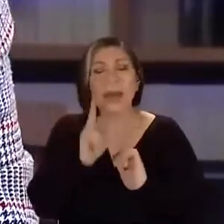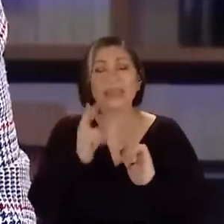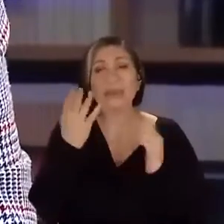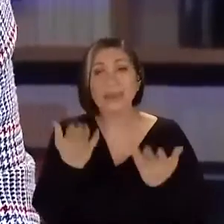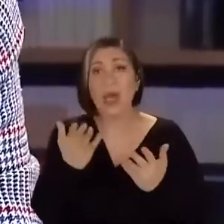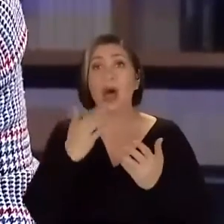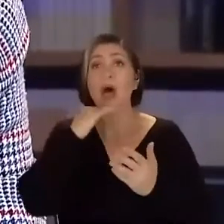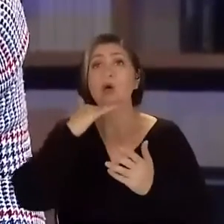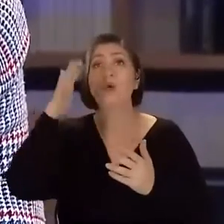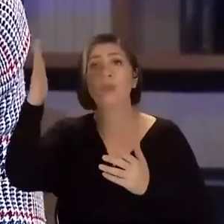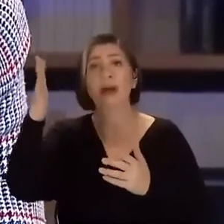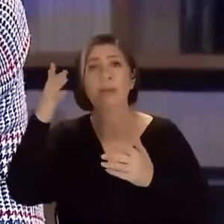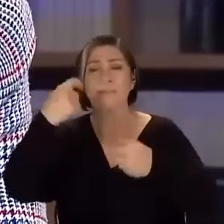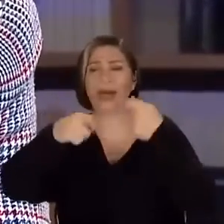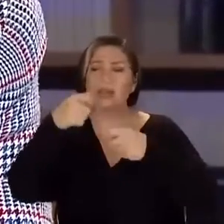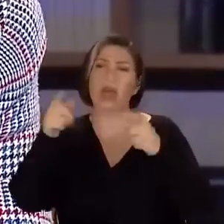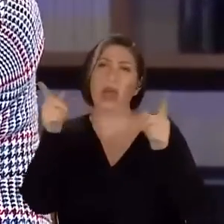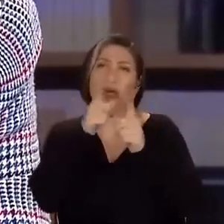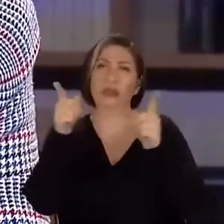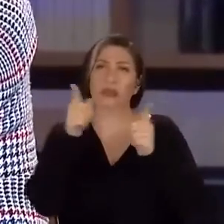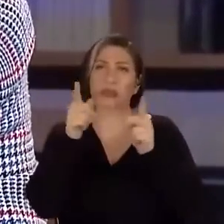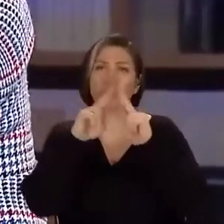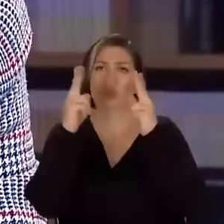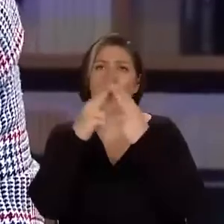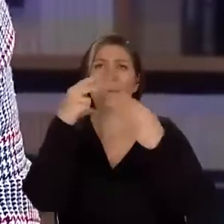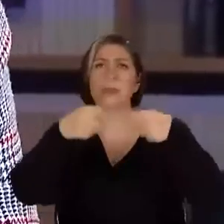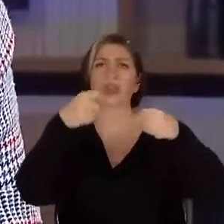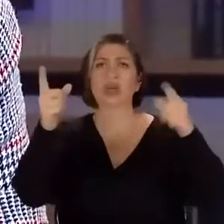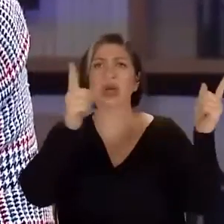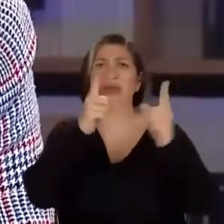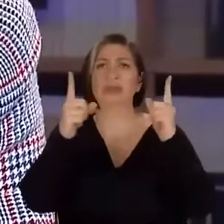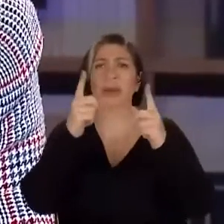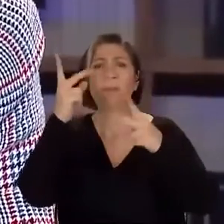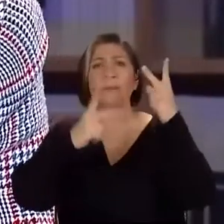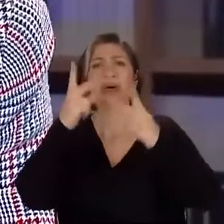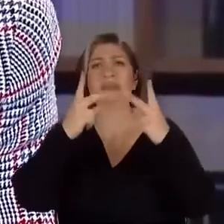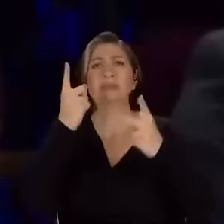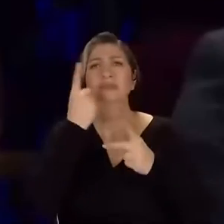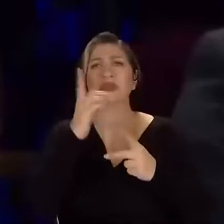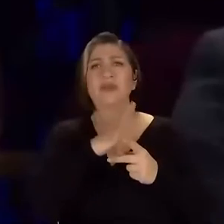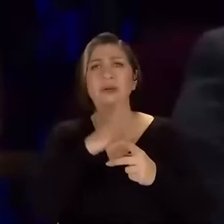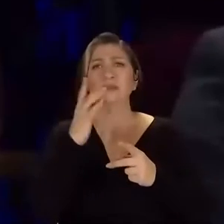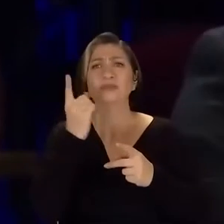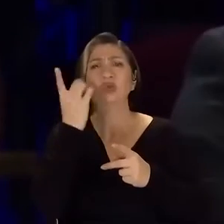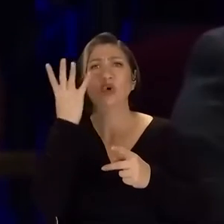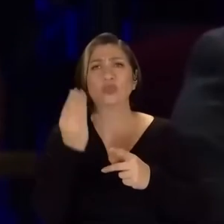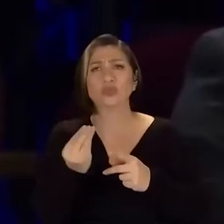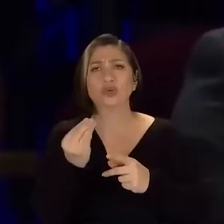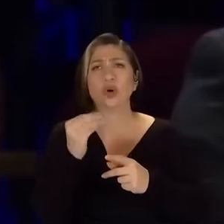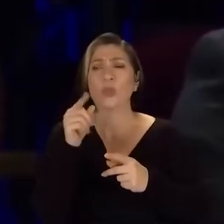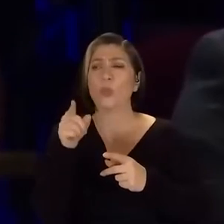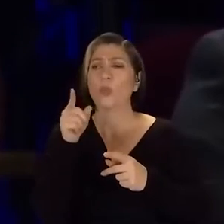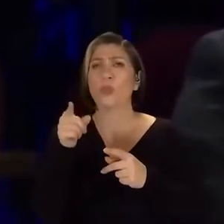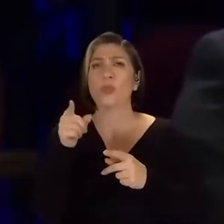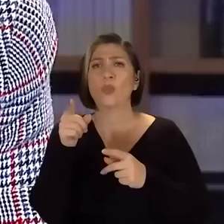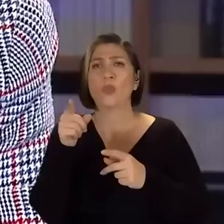ama ağırlıkla bankacılar arasında, dünyadaki bankacılar arasında bir takım uyanıklar var. Yani bunlar işe alınmış, önemli